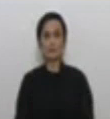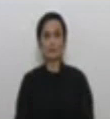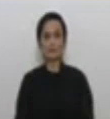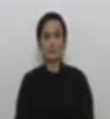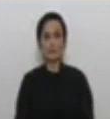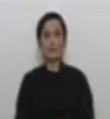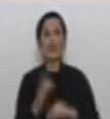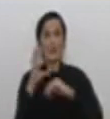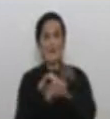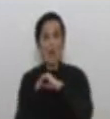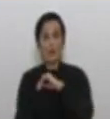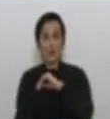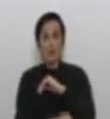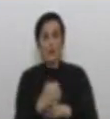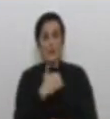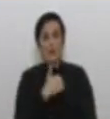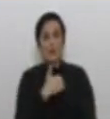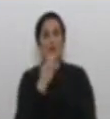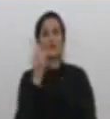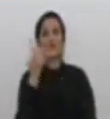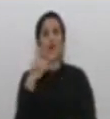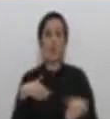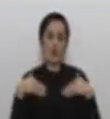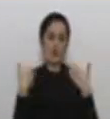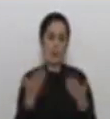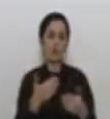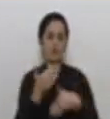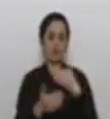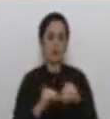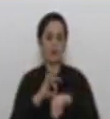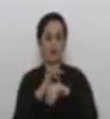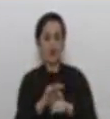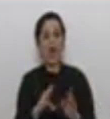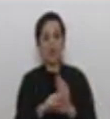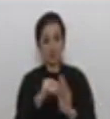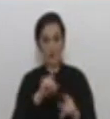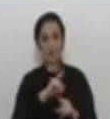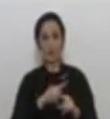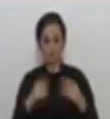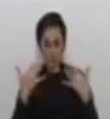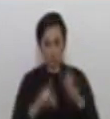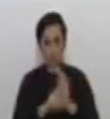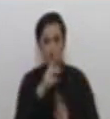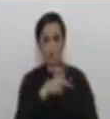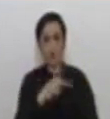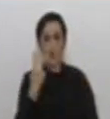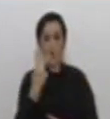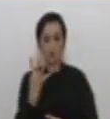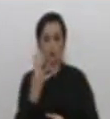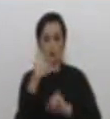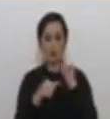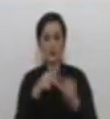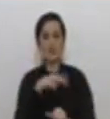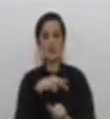Და ბოლოს მინდა კიდევ ერთხელ მოგილოცოთ წარმატებით ჩატარებული არჩევნები და დროა დავიწყოთ 2024 წლის